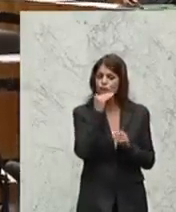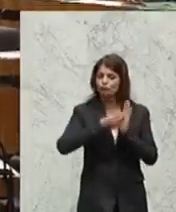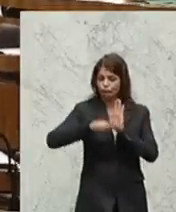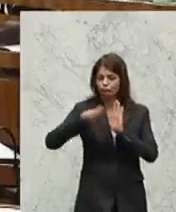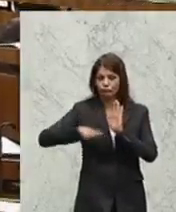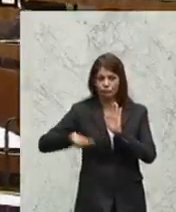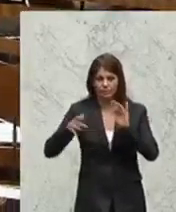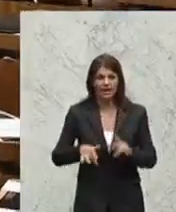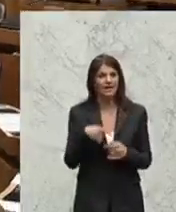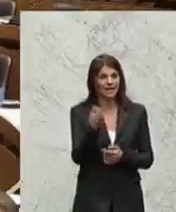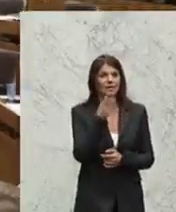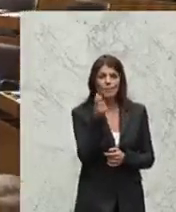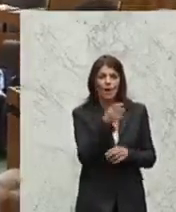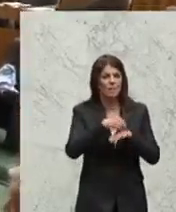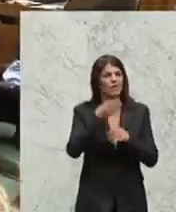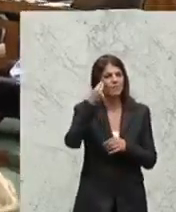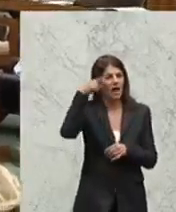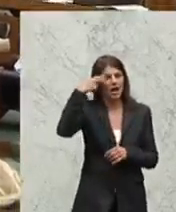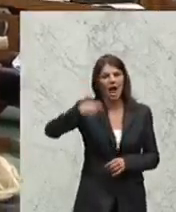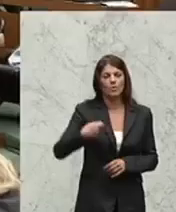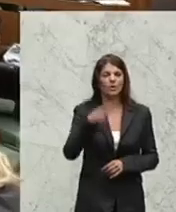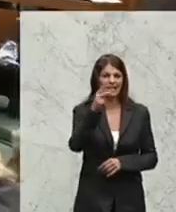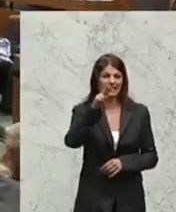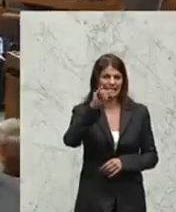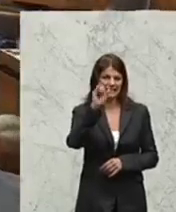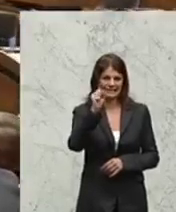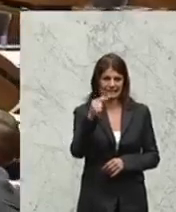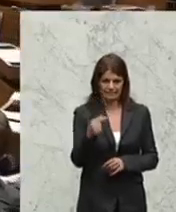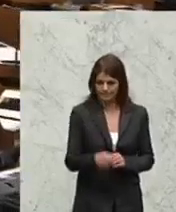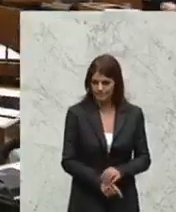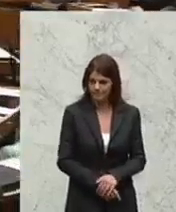Dorf. Dafür wurde die laufende Nationalratssitzung bei Tagesordnungspunkt 2 unterbrochen.